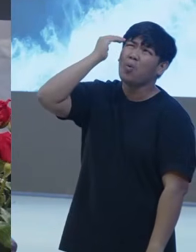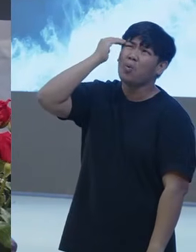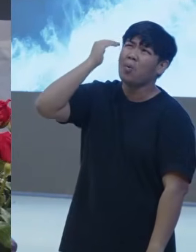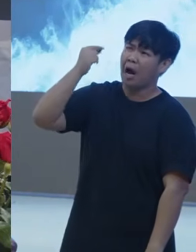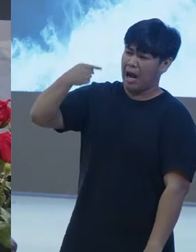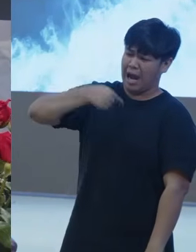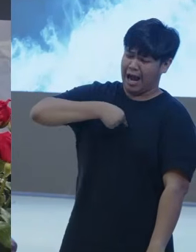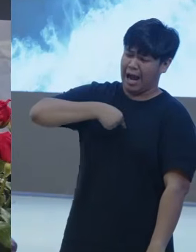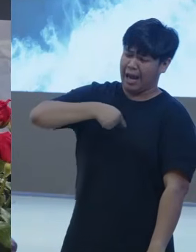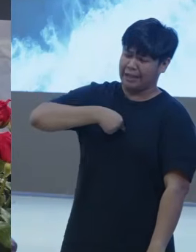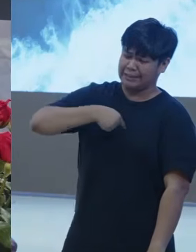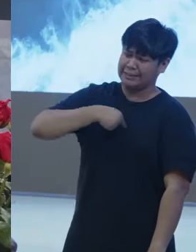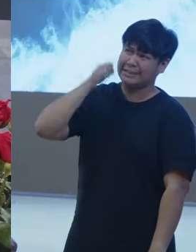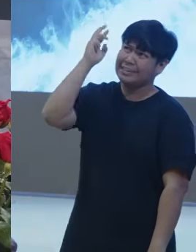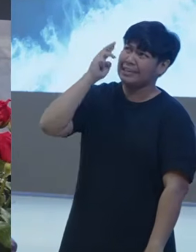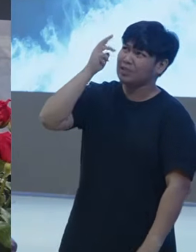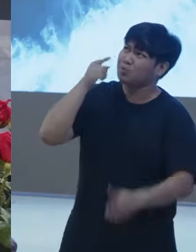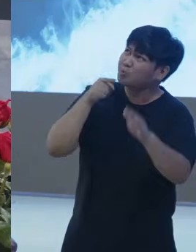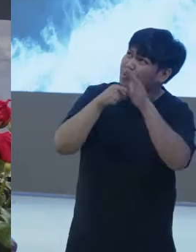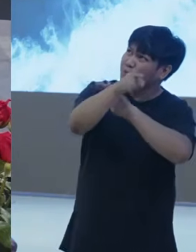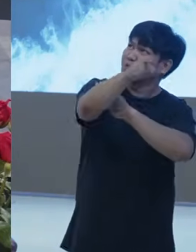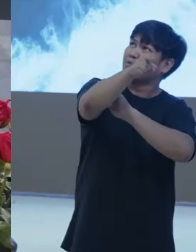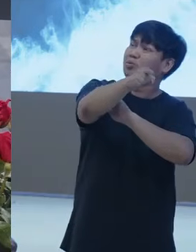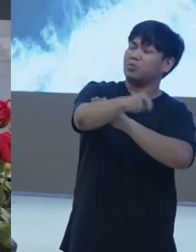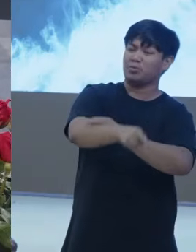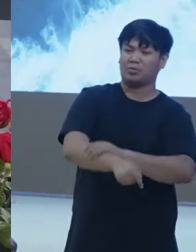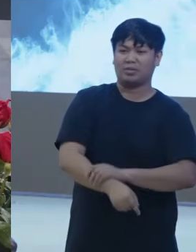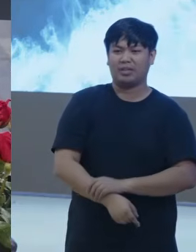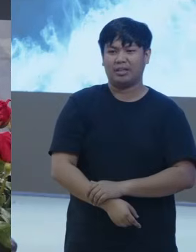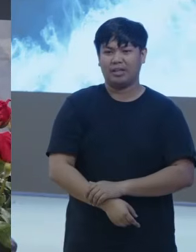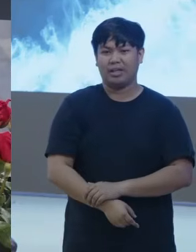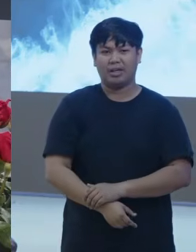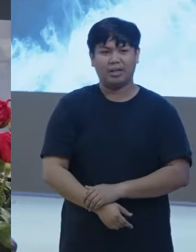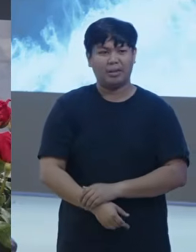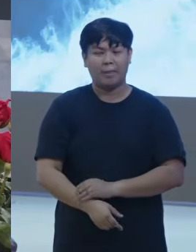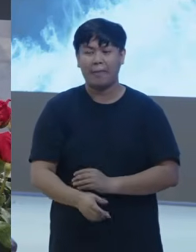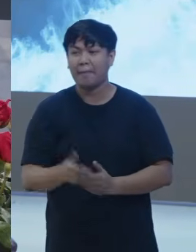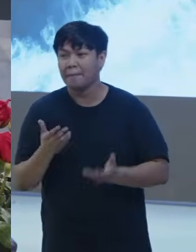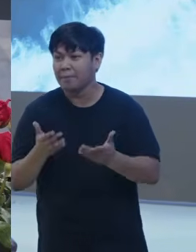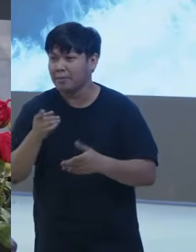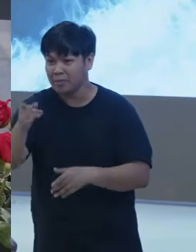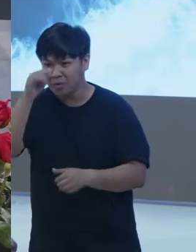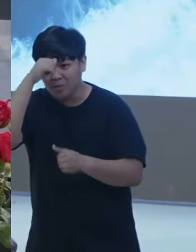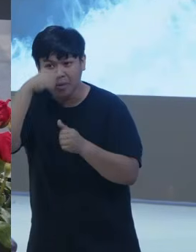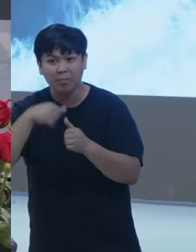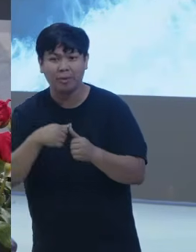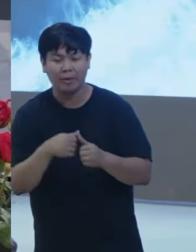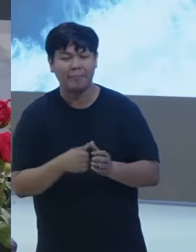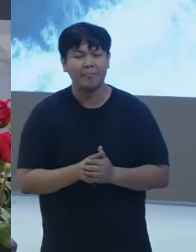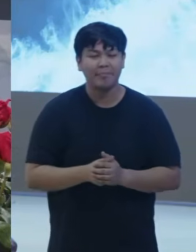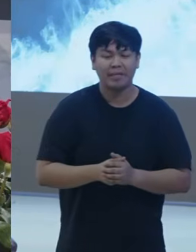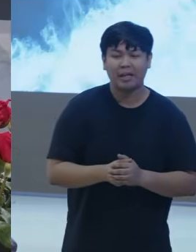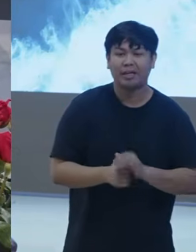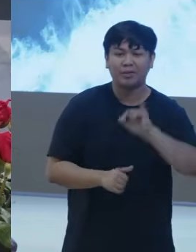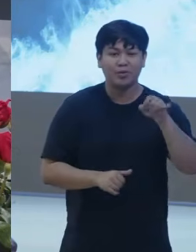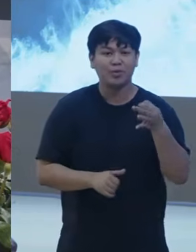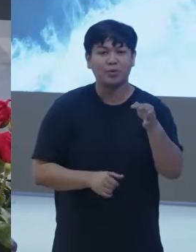I? Is not this what I said when I was yet in my